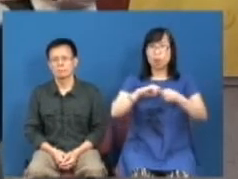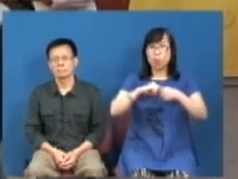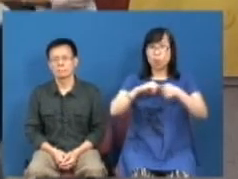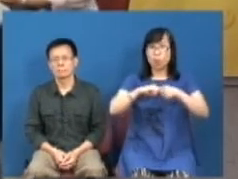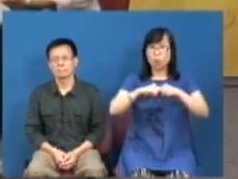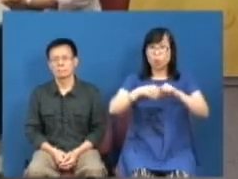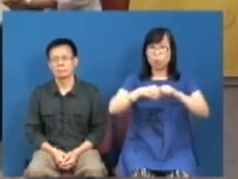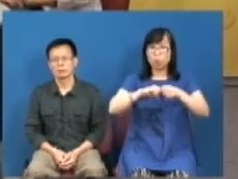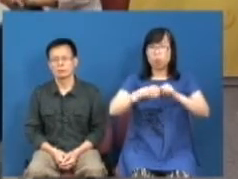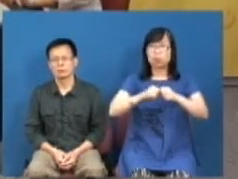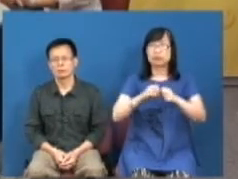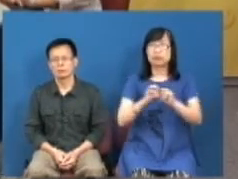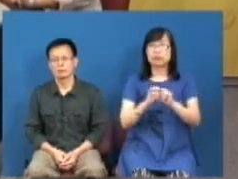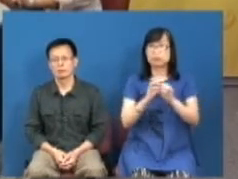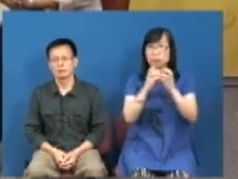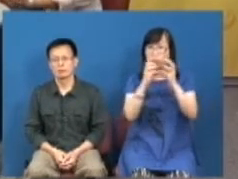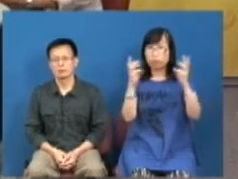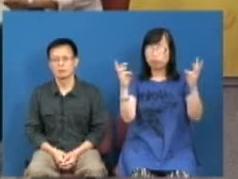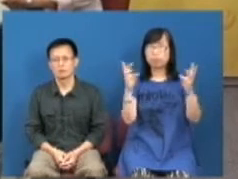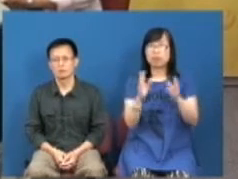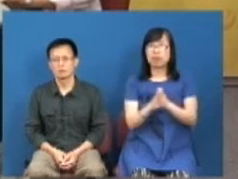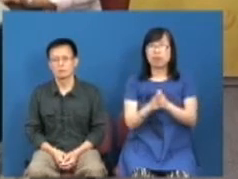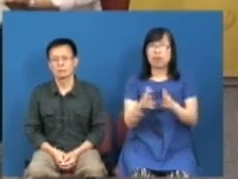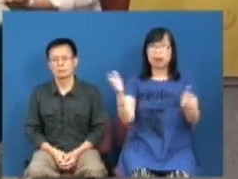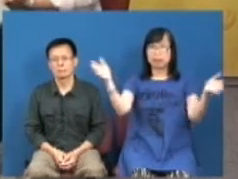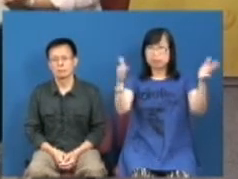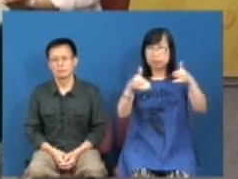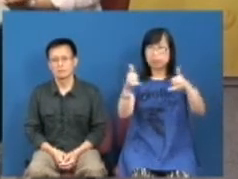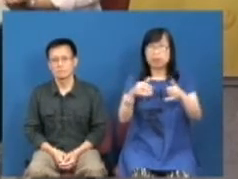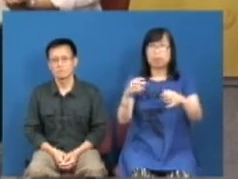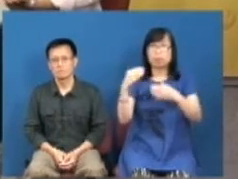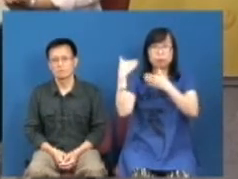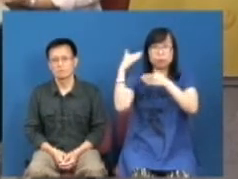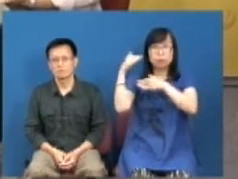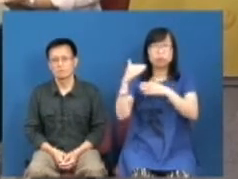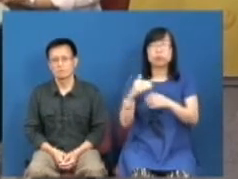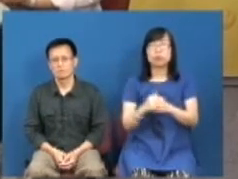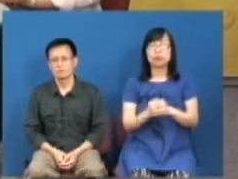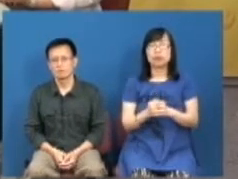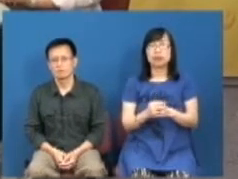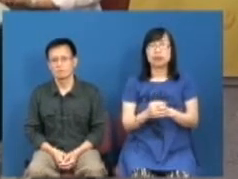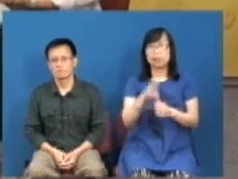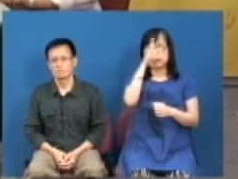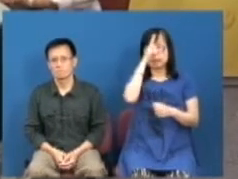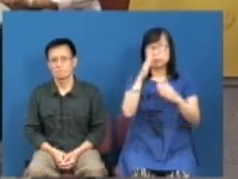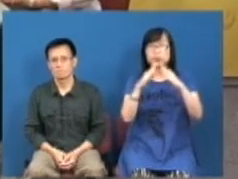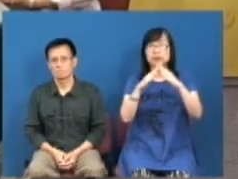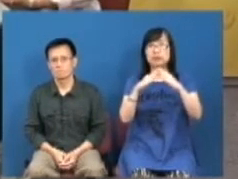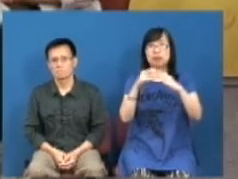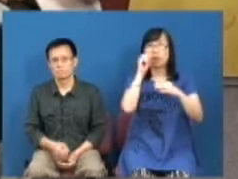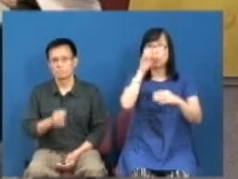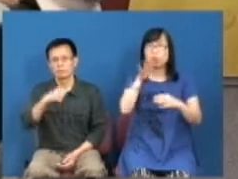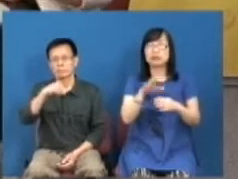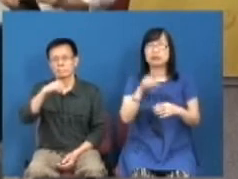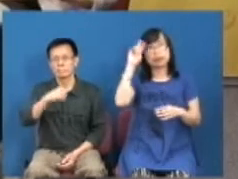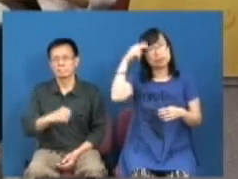嘅以呢個港鐵做一個即係集體運輸做一個骨幹咧，其實即係呢啲係運輸署不嬲都係口頭禪嚟嘅。嚇、 嗯， 逢